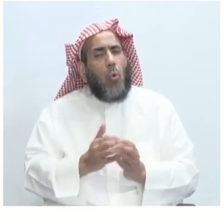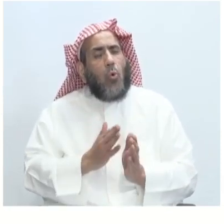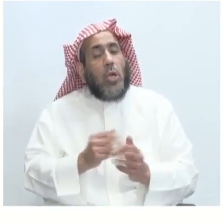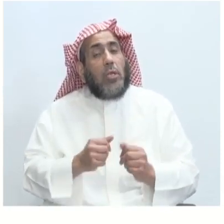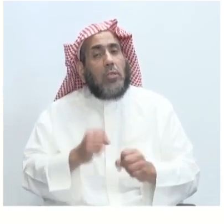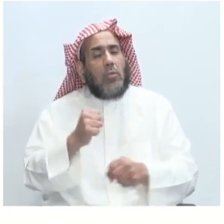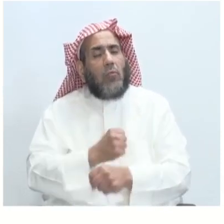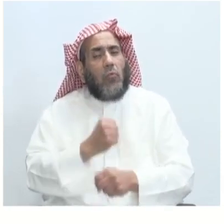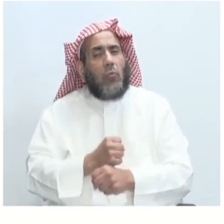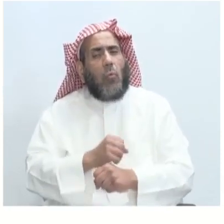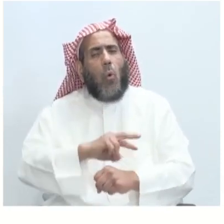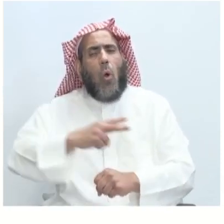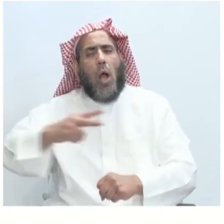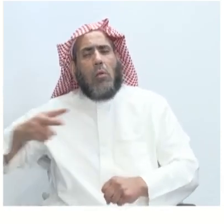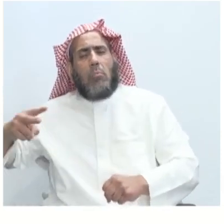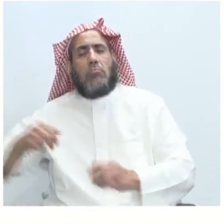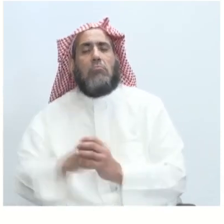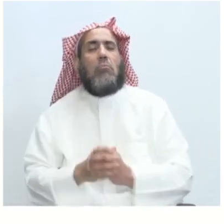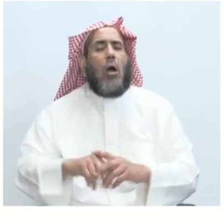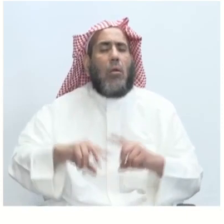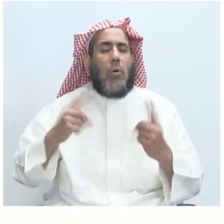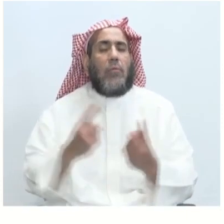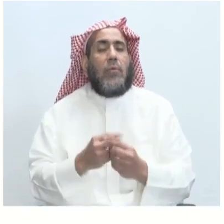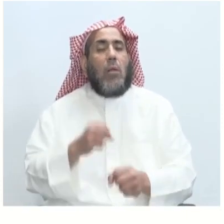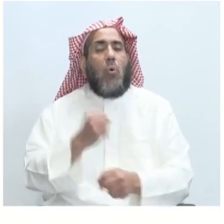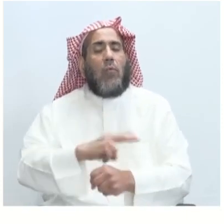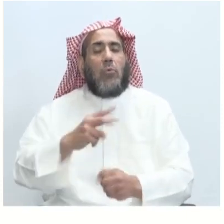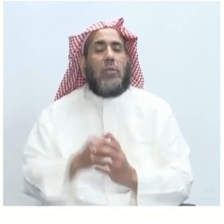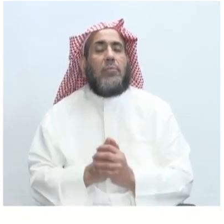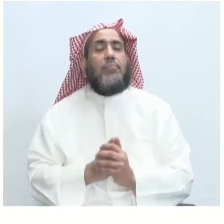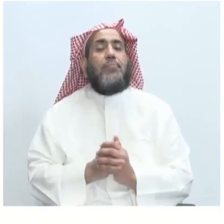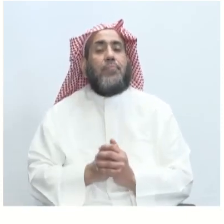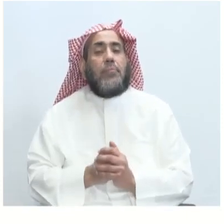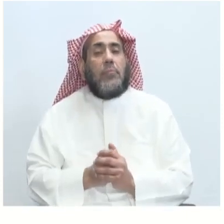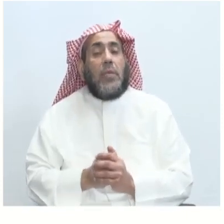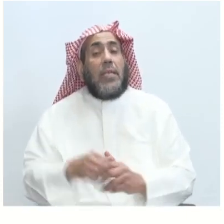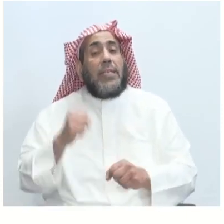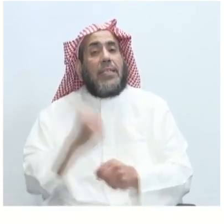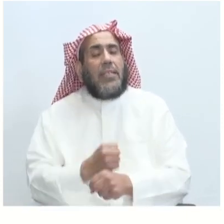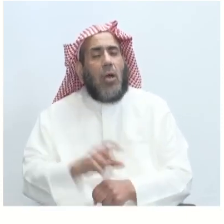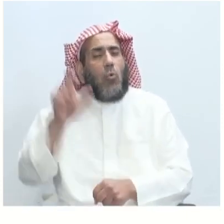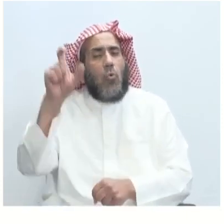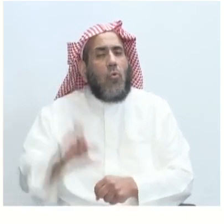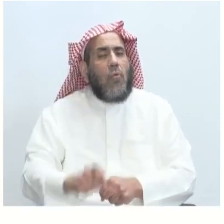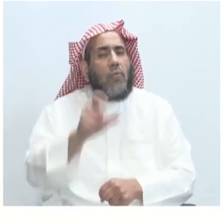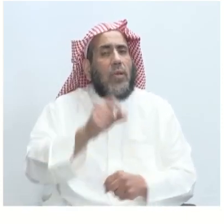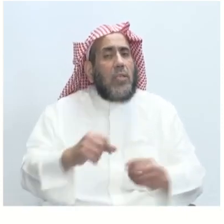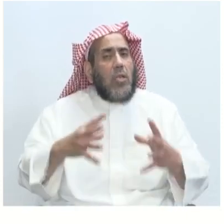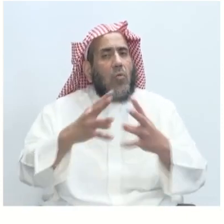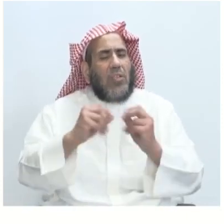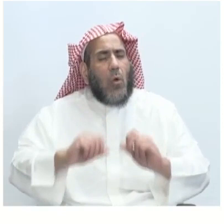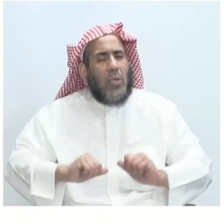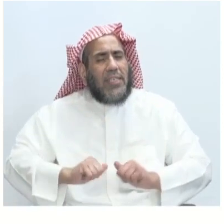يقتضيه الظروف وتقتضيه المواقف المختلفه تجعل الفرد يفسر او